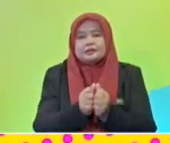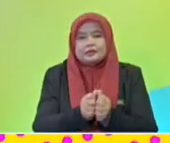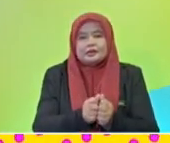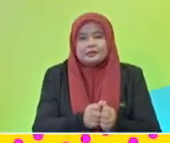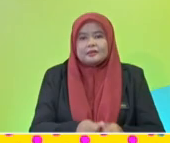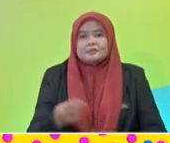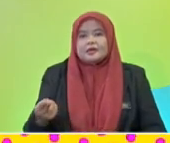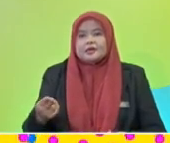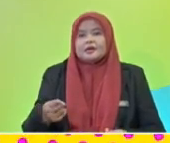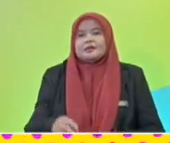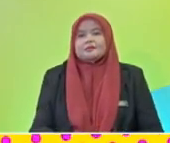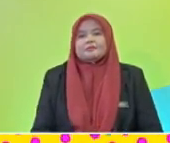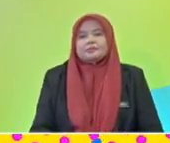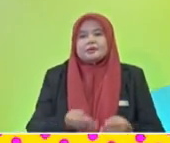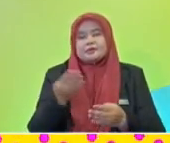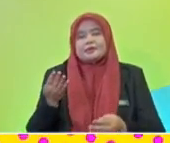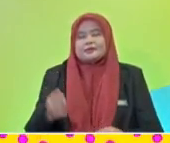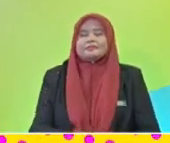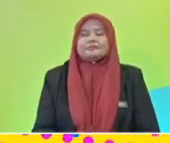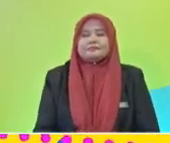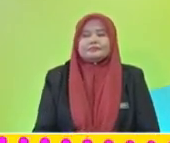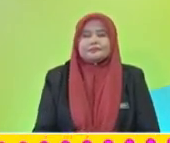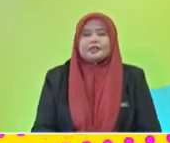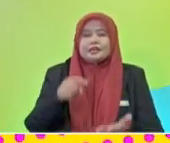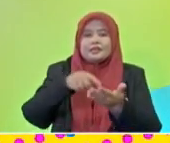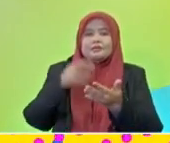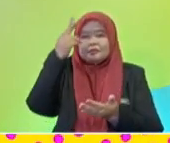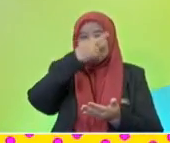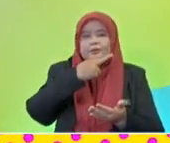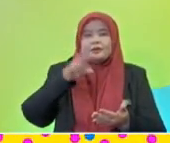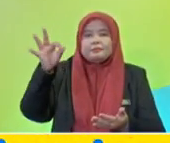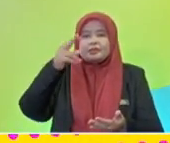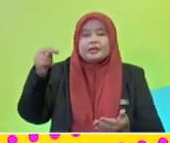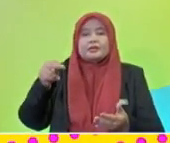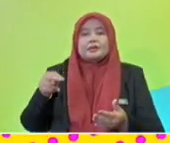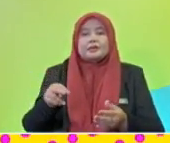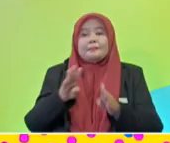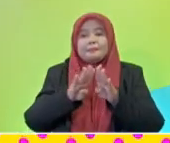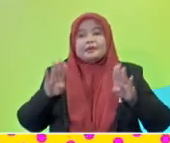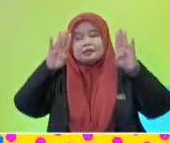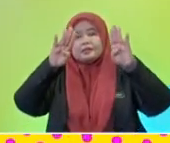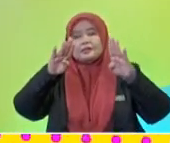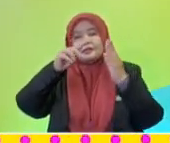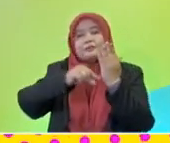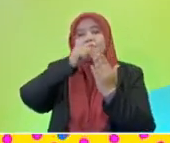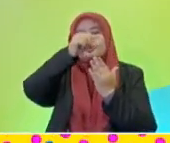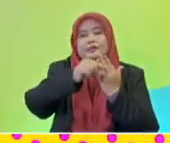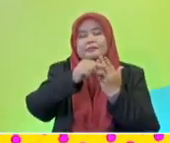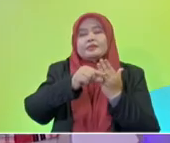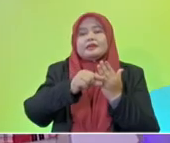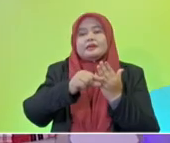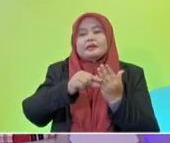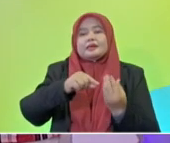eksklusif Terima kasih y ini sebenarnya ini merupakan satu petikan berita tentang program kitar semula